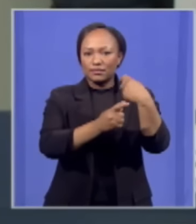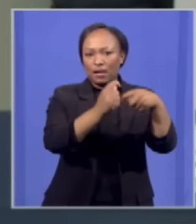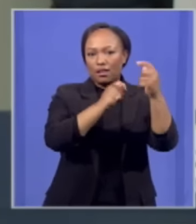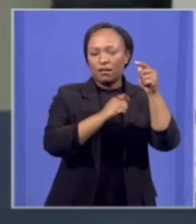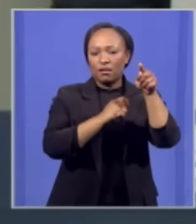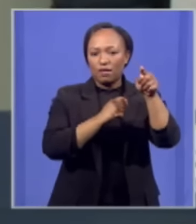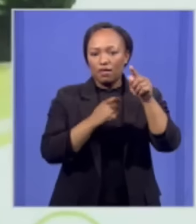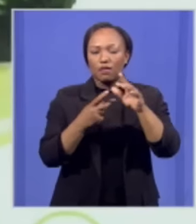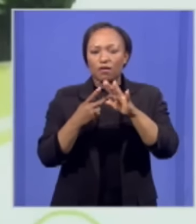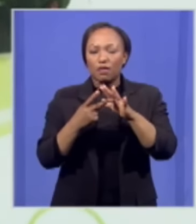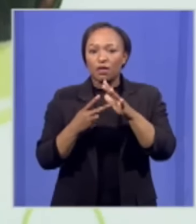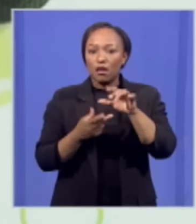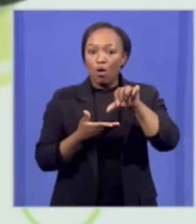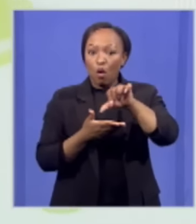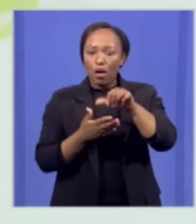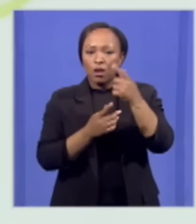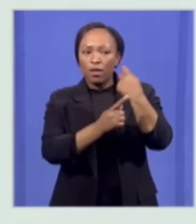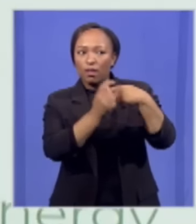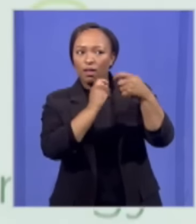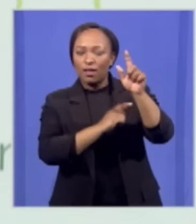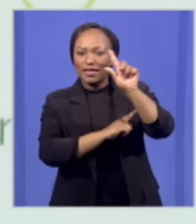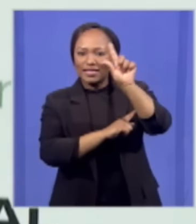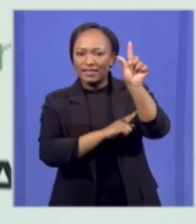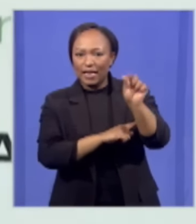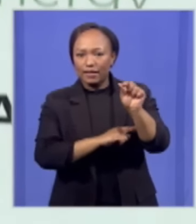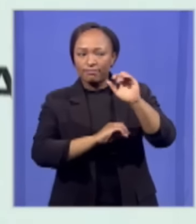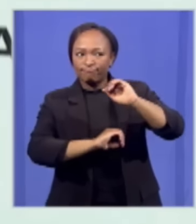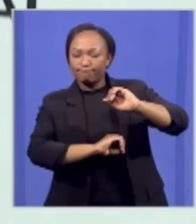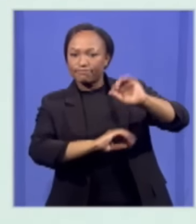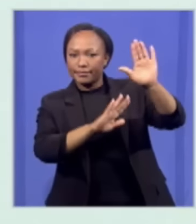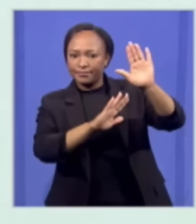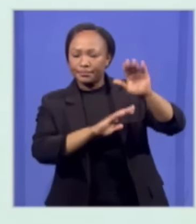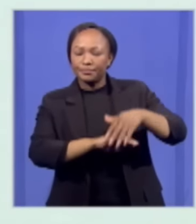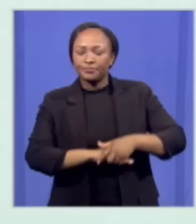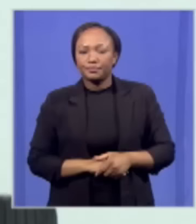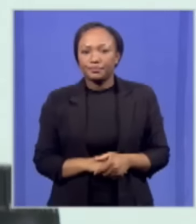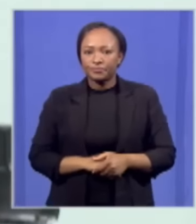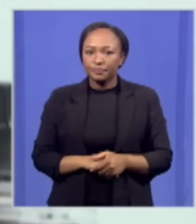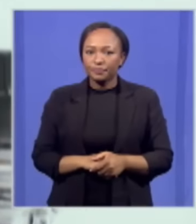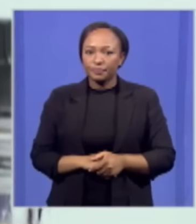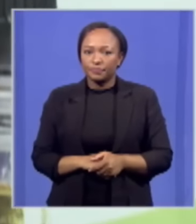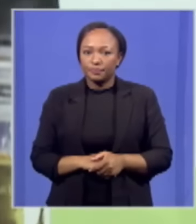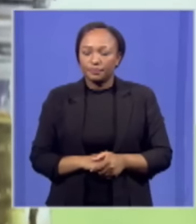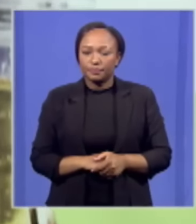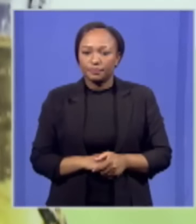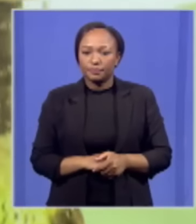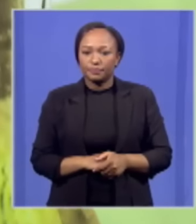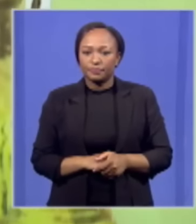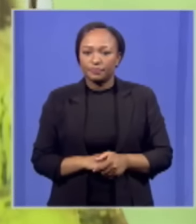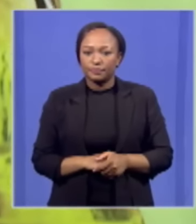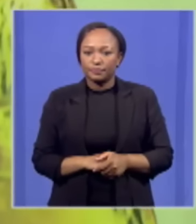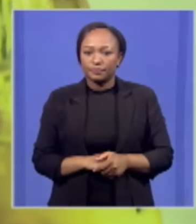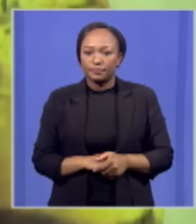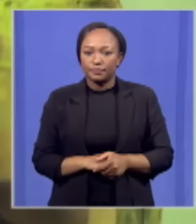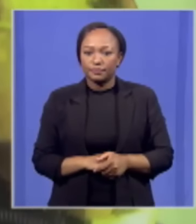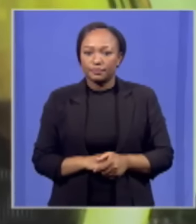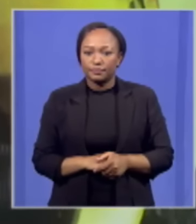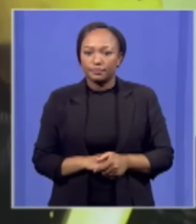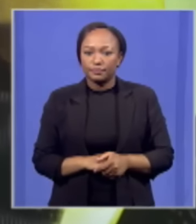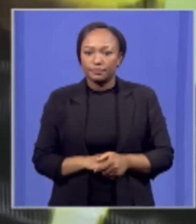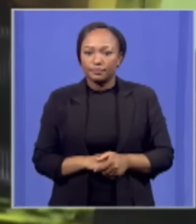e tlileng go romela makhura nageng ya Italy. Na ke Koketšo Modau wa ditaba tša SABC Doveni ka ntle ga